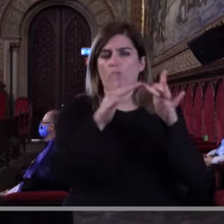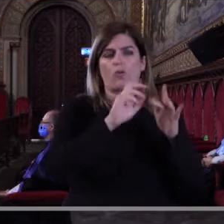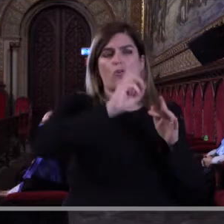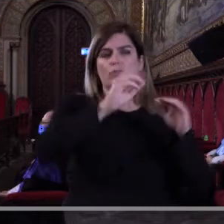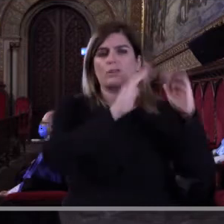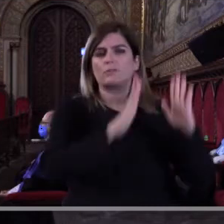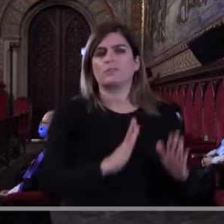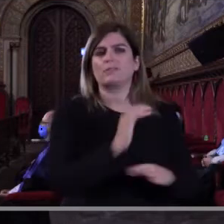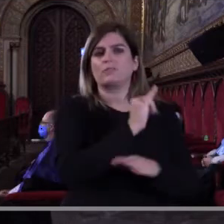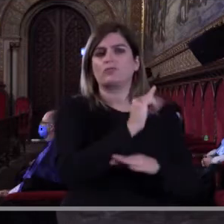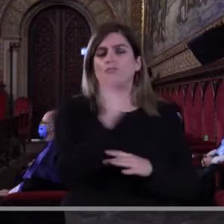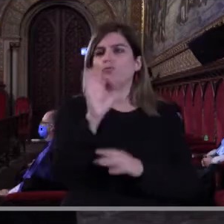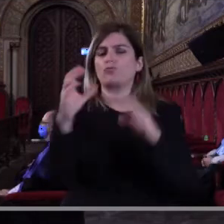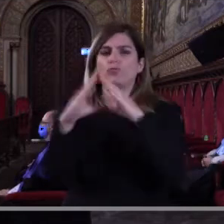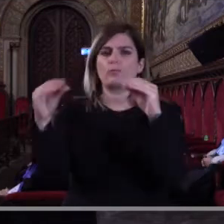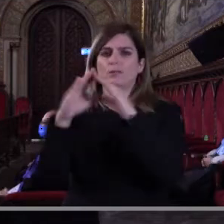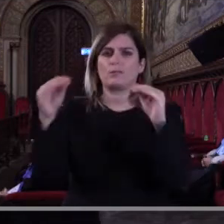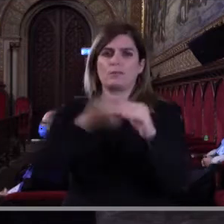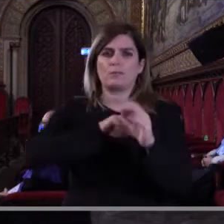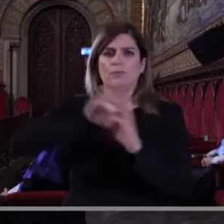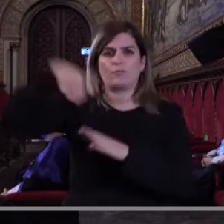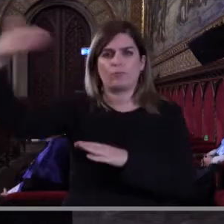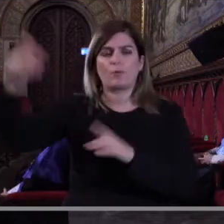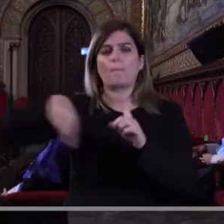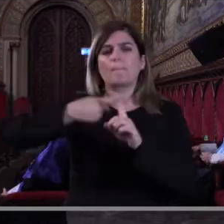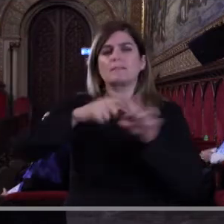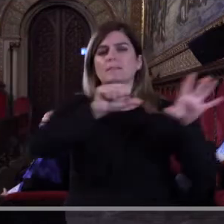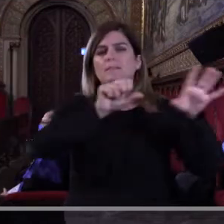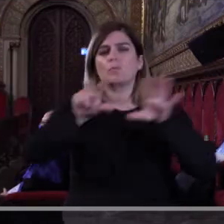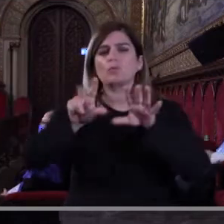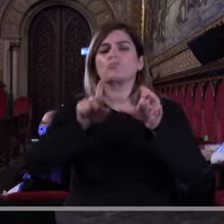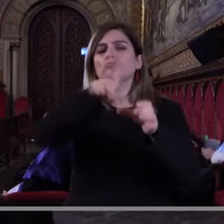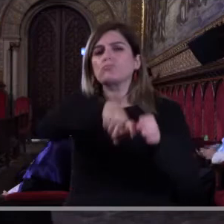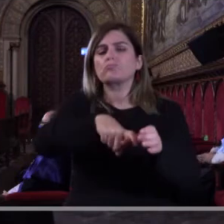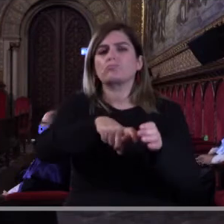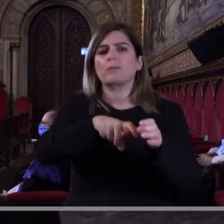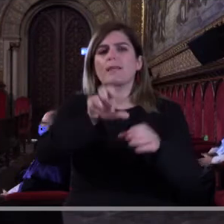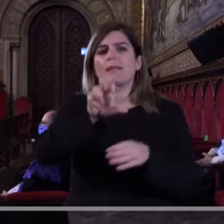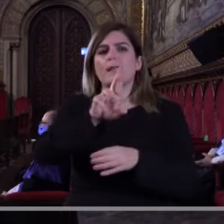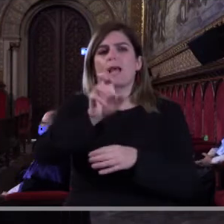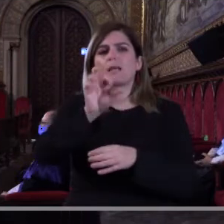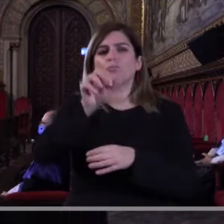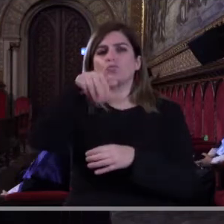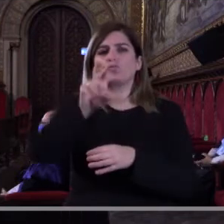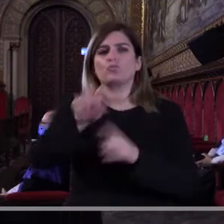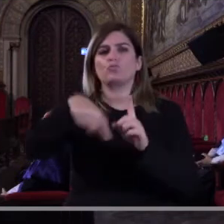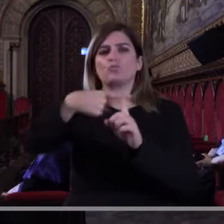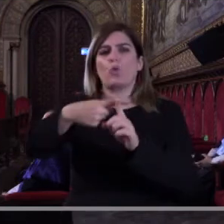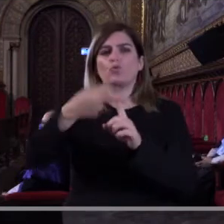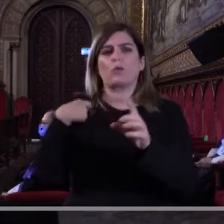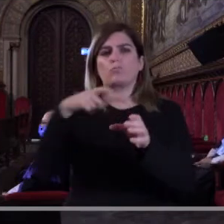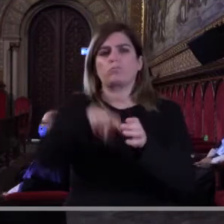institucions estrangeres i la participació en 68 projectes Erasmus+. A més, tot